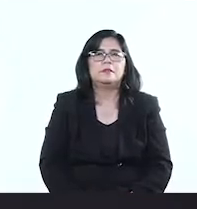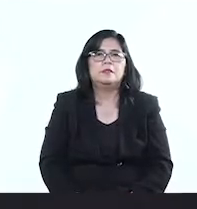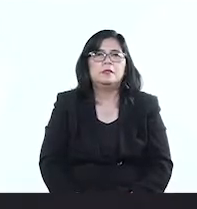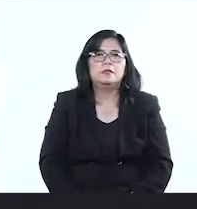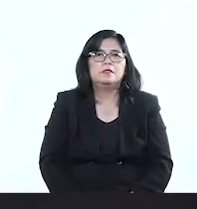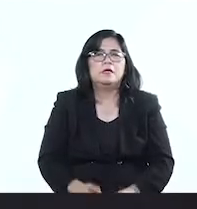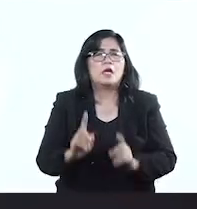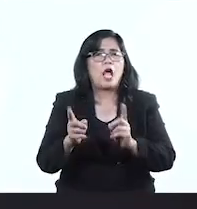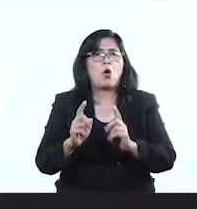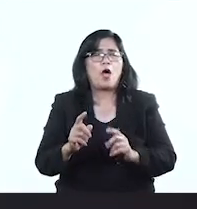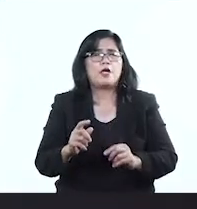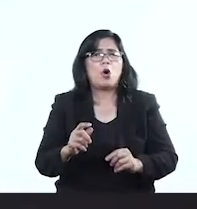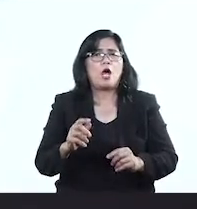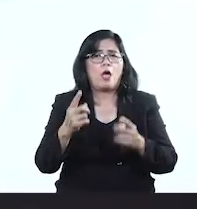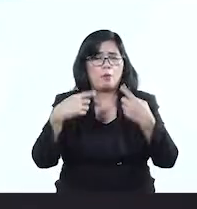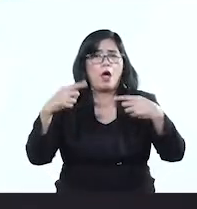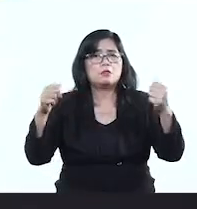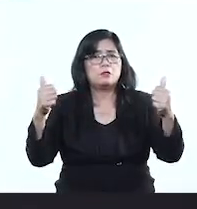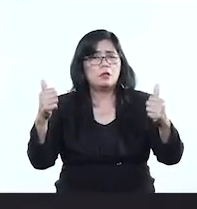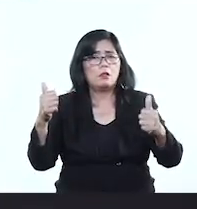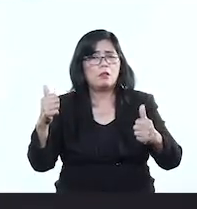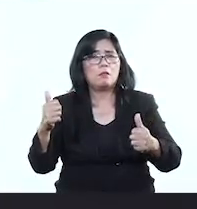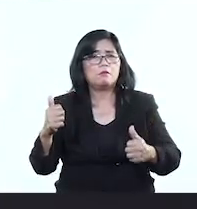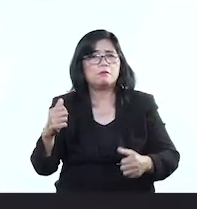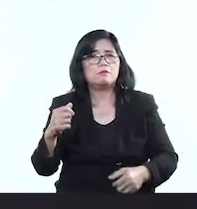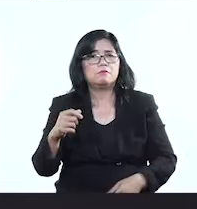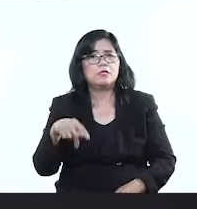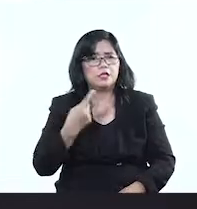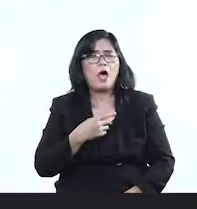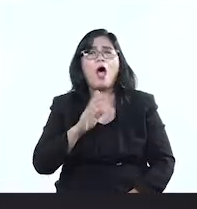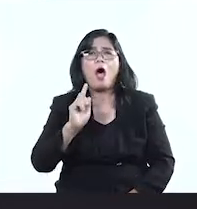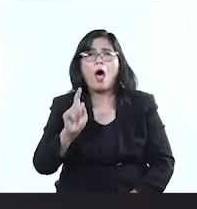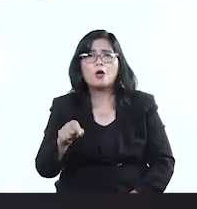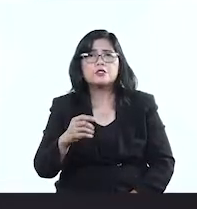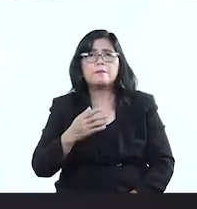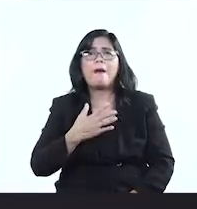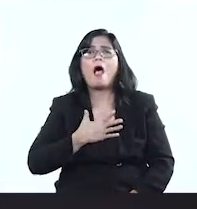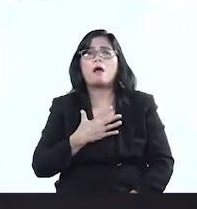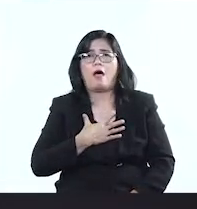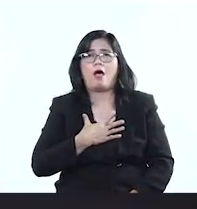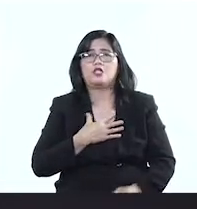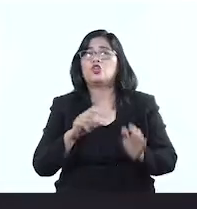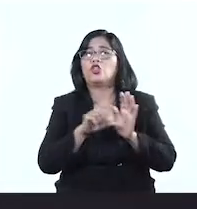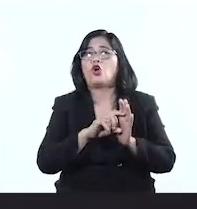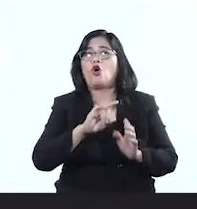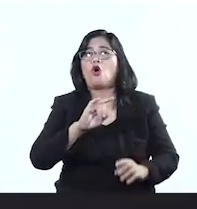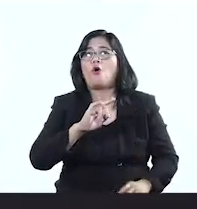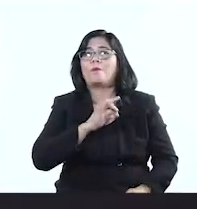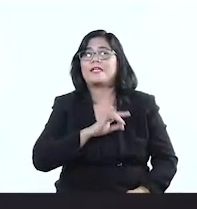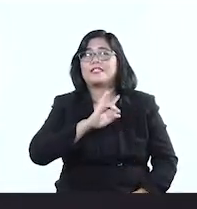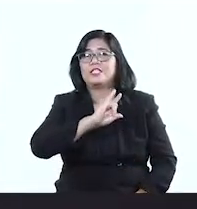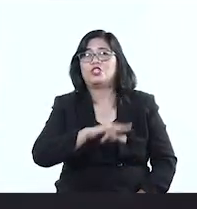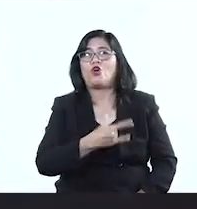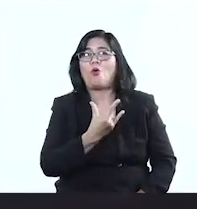Hai semuanya pada orang berhasil sedikit Ayo kita bangga buat bapak presiden kita Oh iya saya tahu tidak